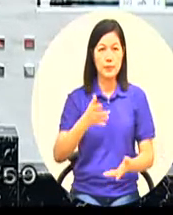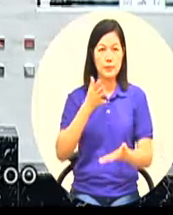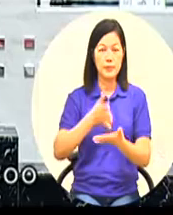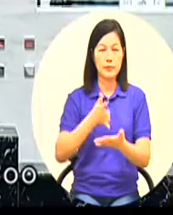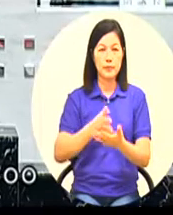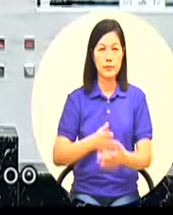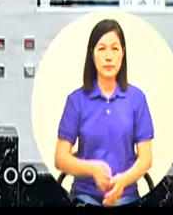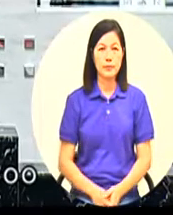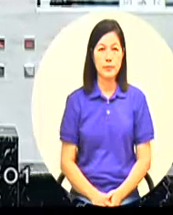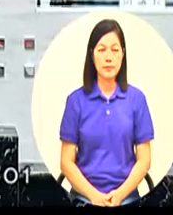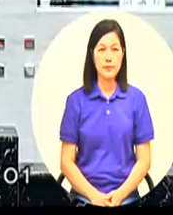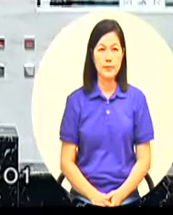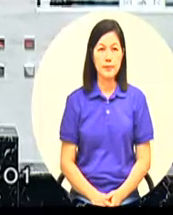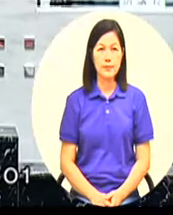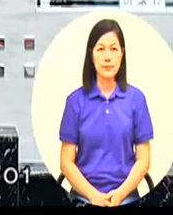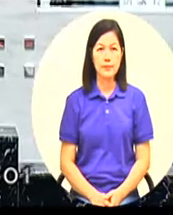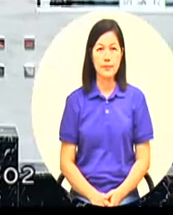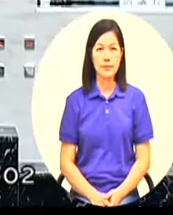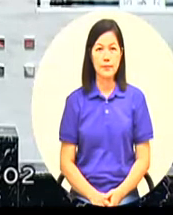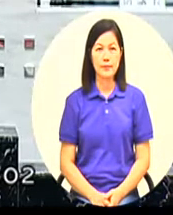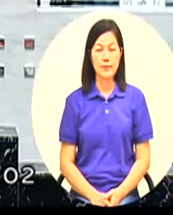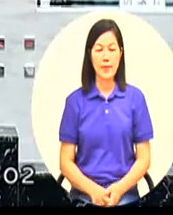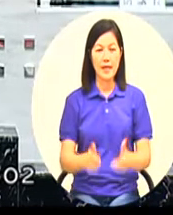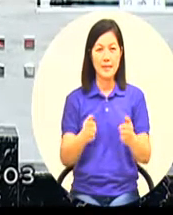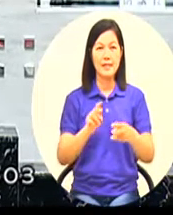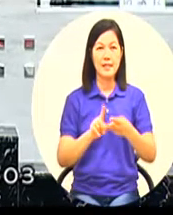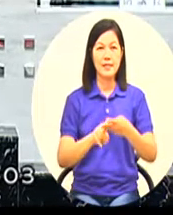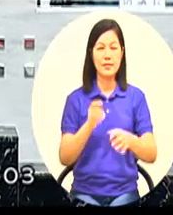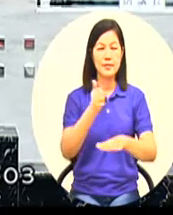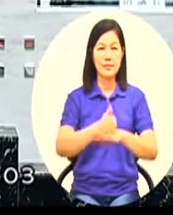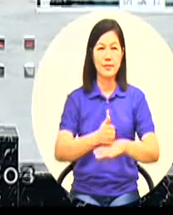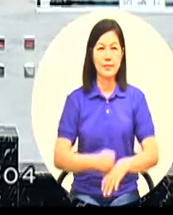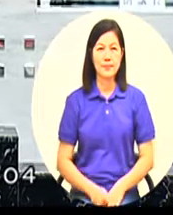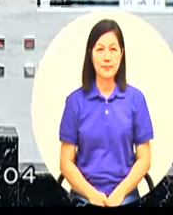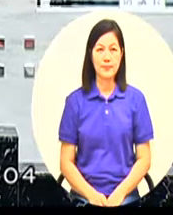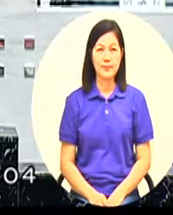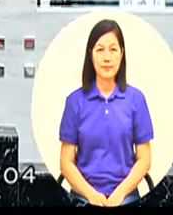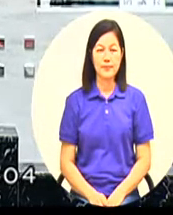主席不休息啊。好，谢谢主席。